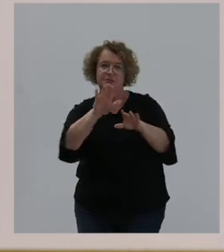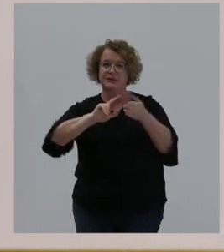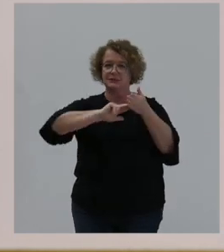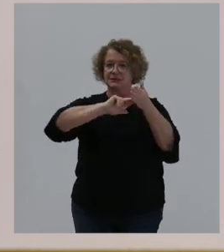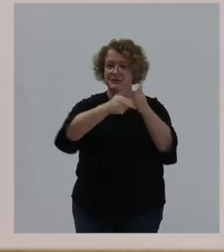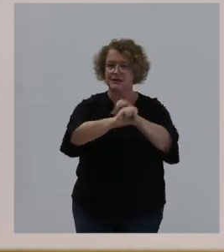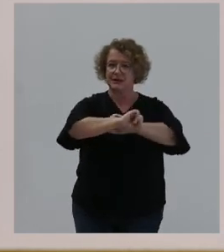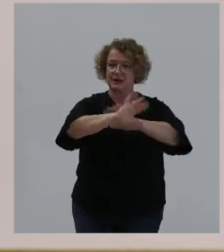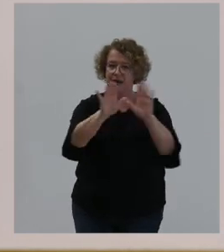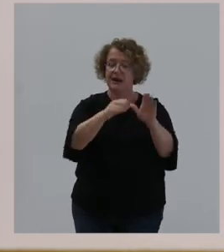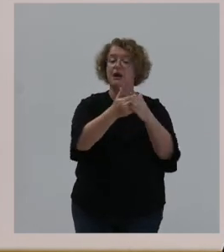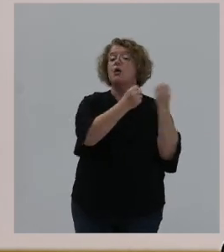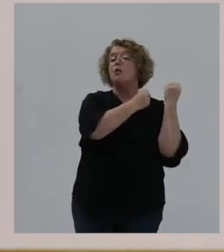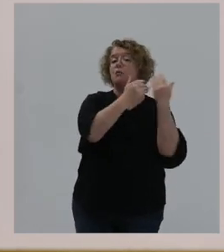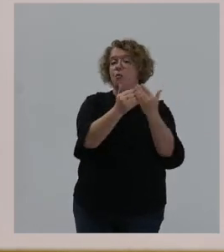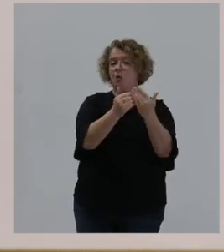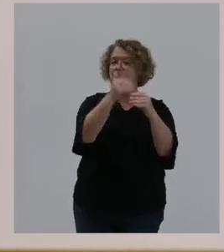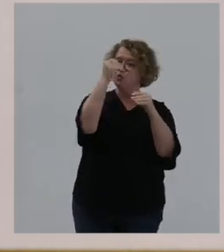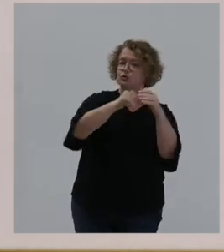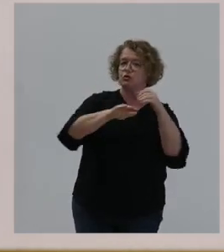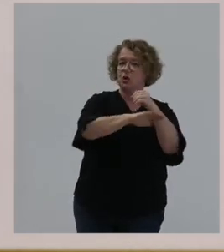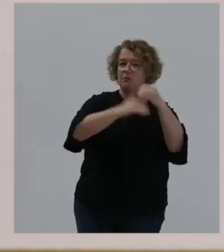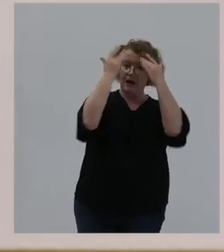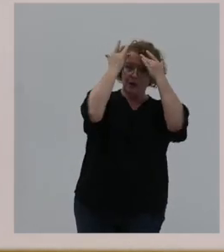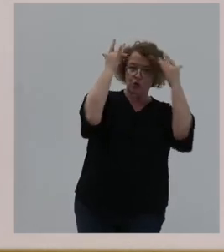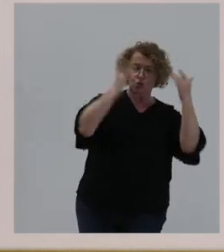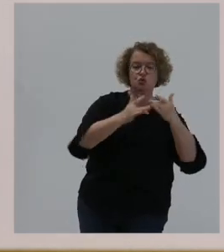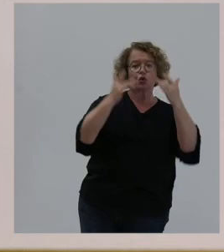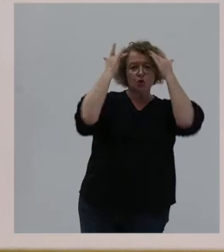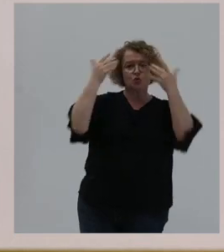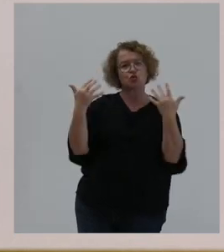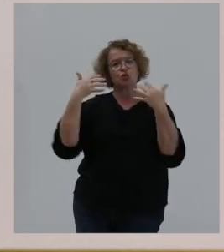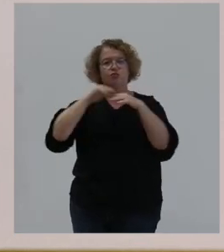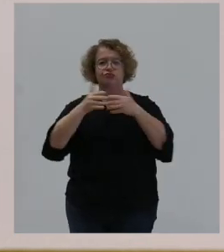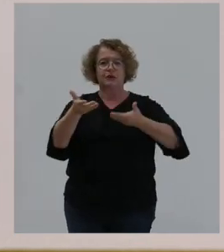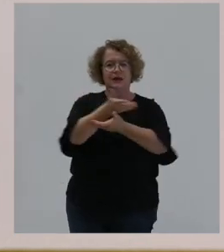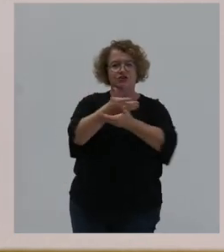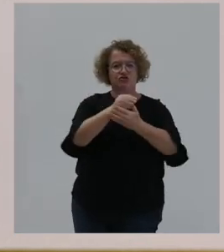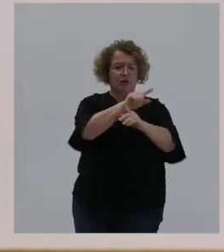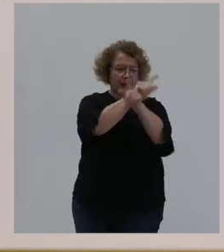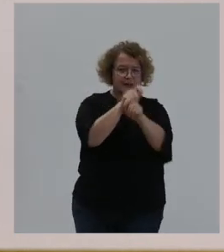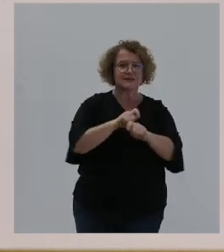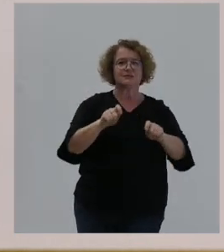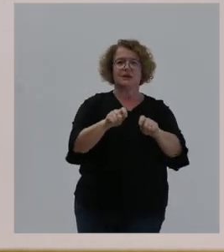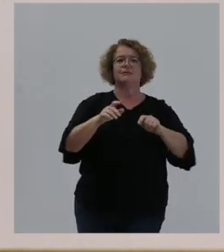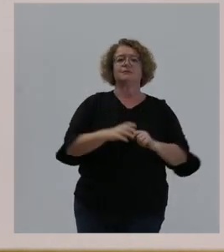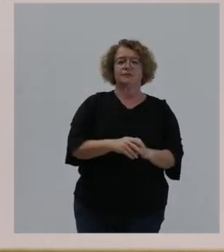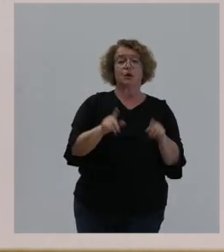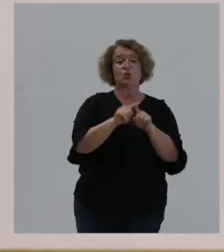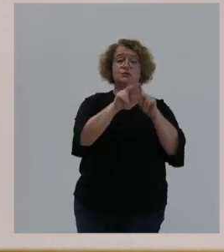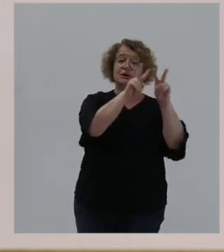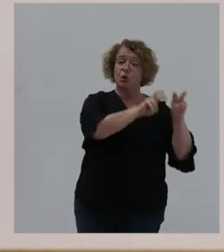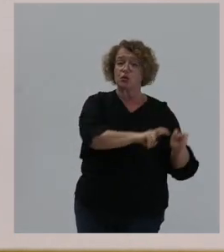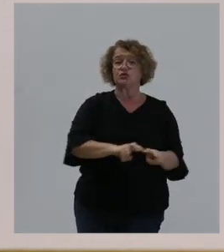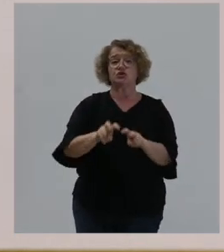Nous proposons donc de la construire autour de culture et interculturalité. Nous proposons en outre de construire une transversalité de la